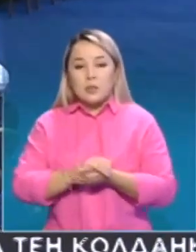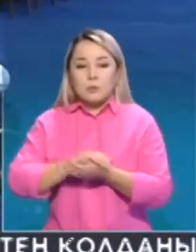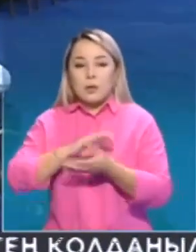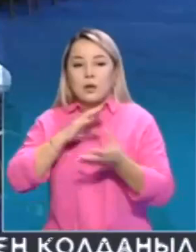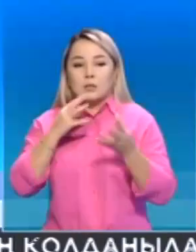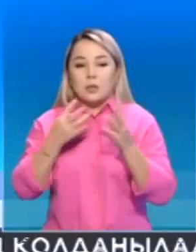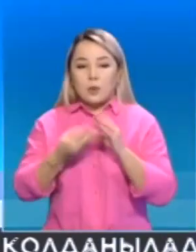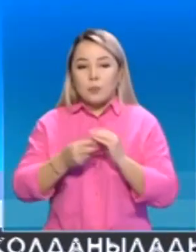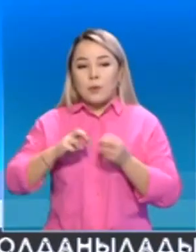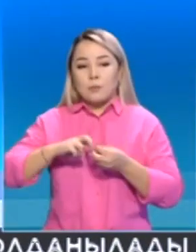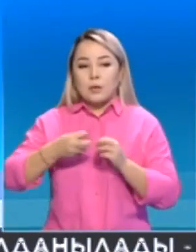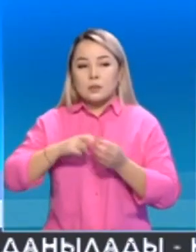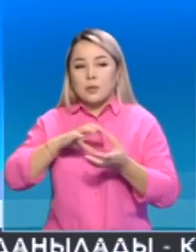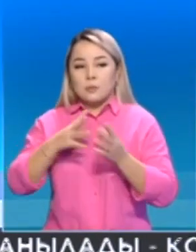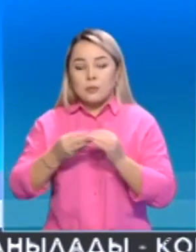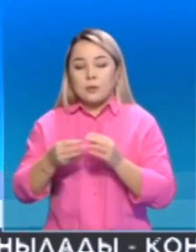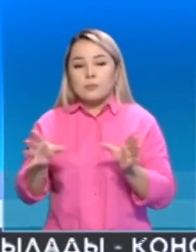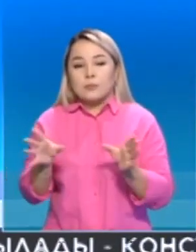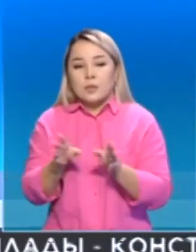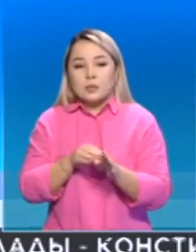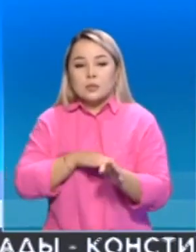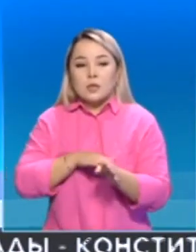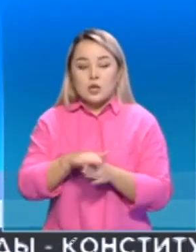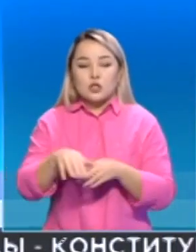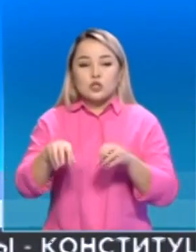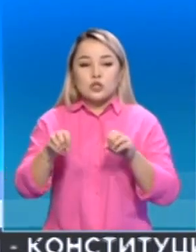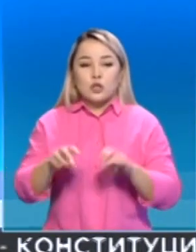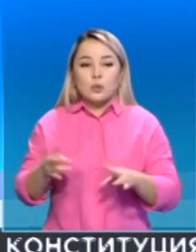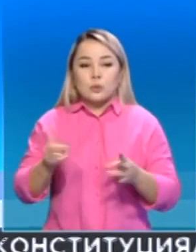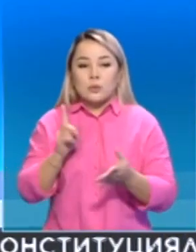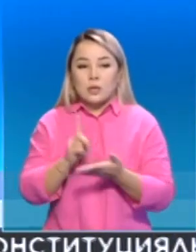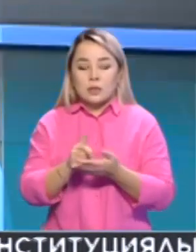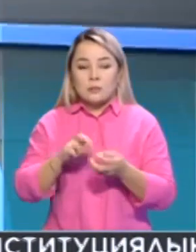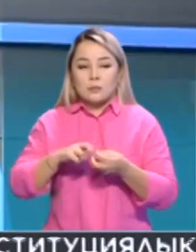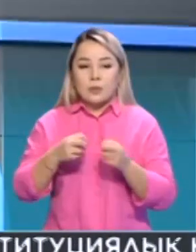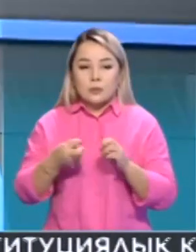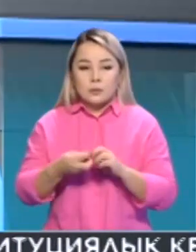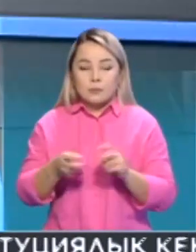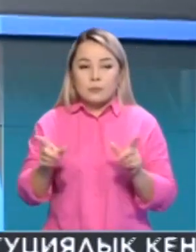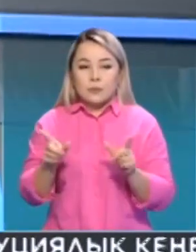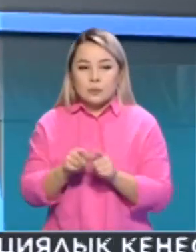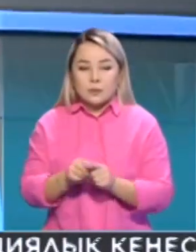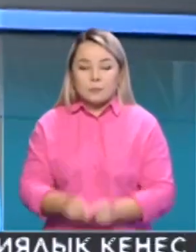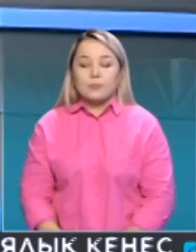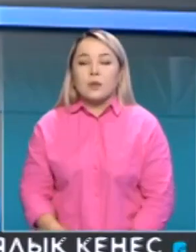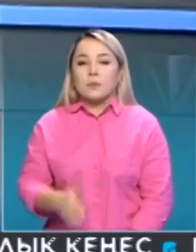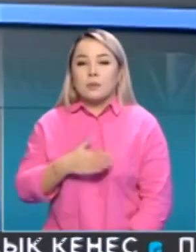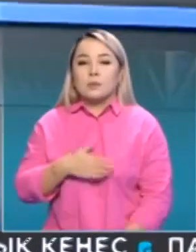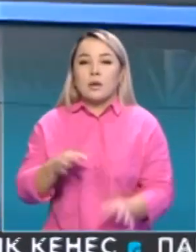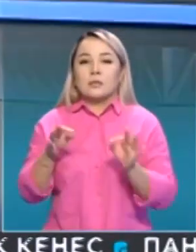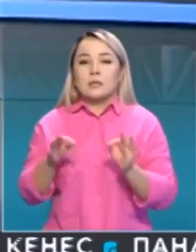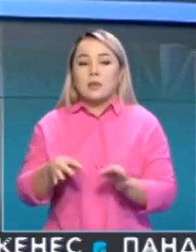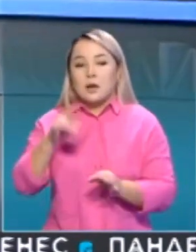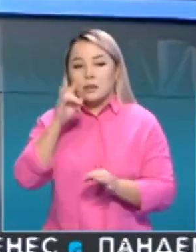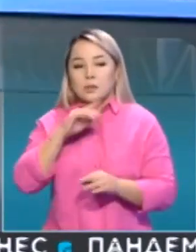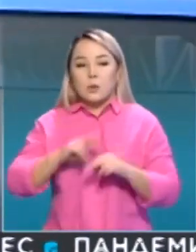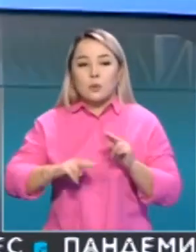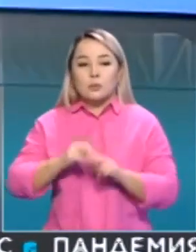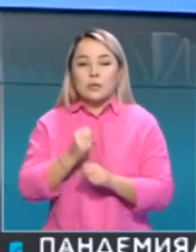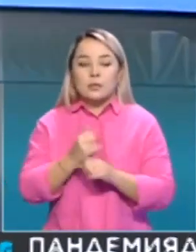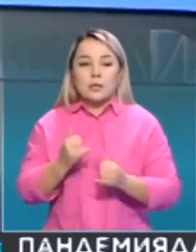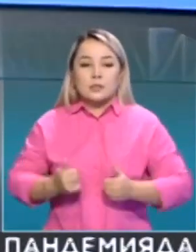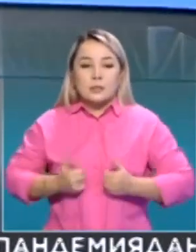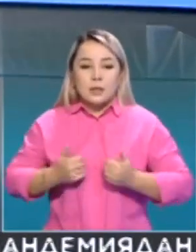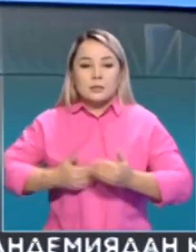Проблемаларды бәріміз жұдырықтай жұмыла отырып шешуіміз керек. Біз әділетті Қазақстанды құруға екпін жасап